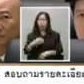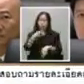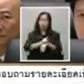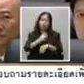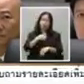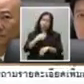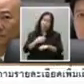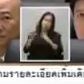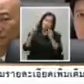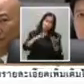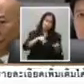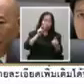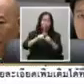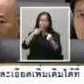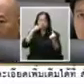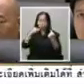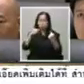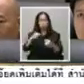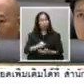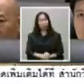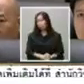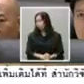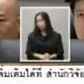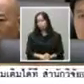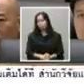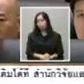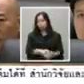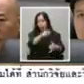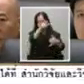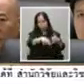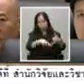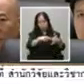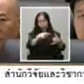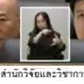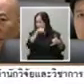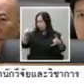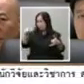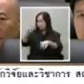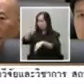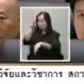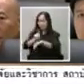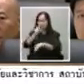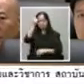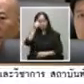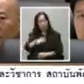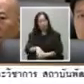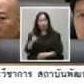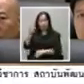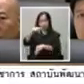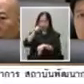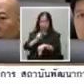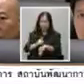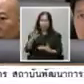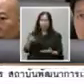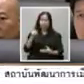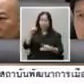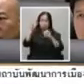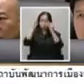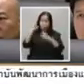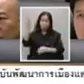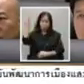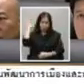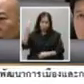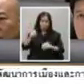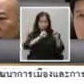านขึ้นอภิปรายผู้อภิปรายไปกล่าวหาประธานเนี่ยไม่ได้นะครับท่านประธานเป็นประธานสภาและเป็นครูบาอาจารย์เก่าด้วยนะ